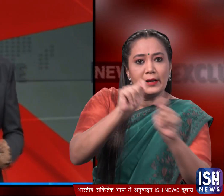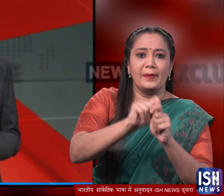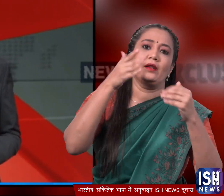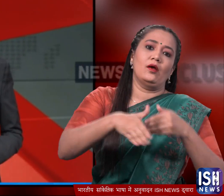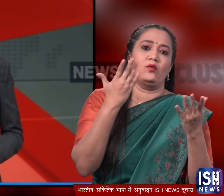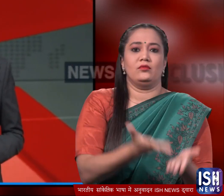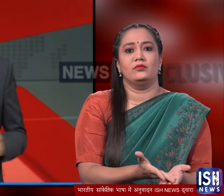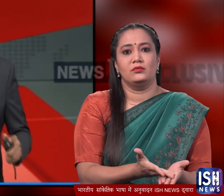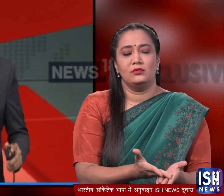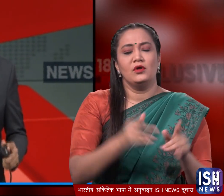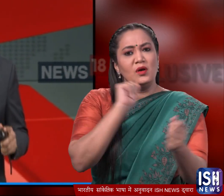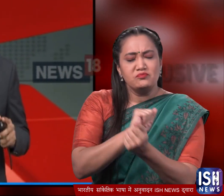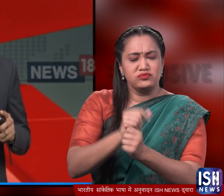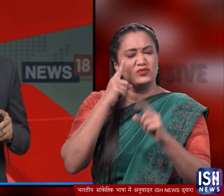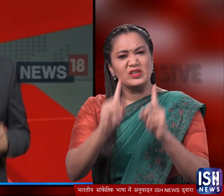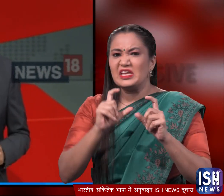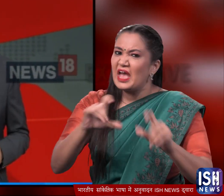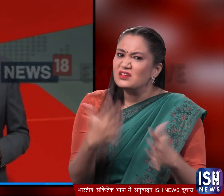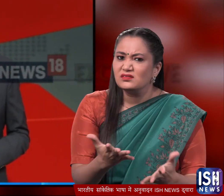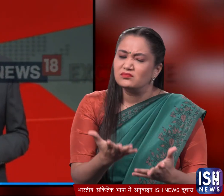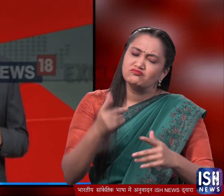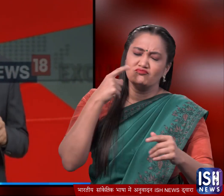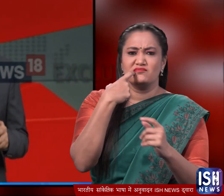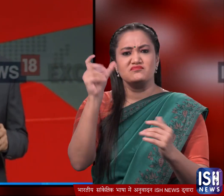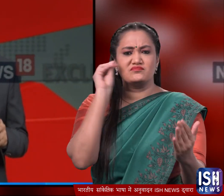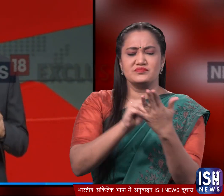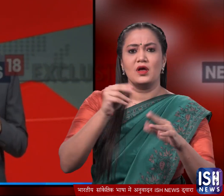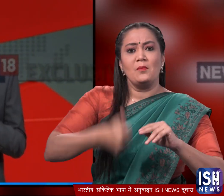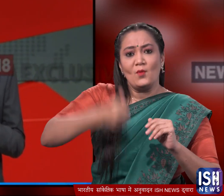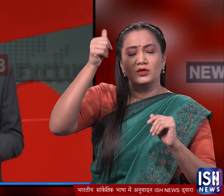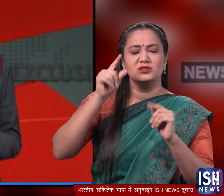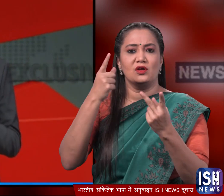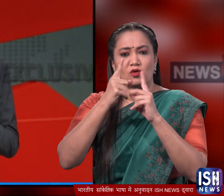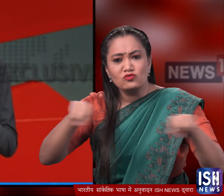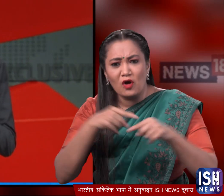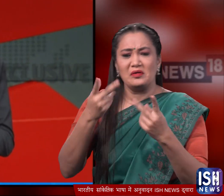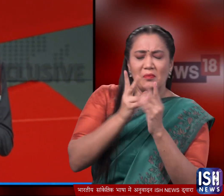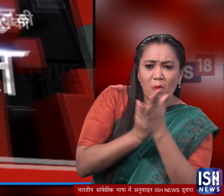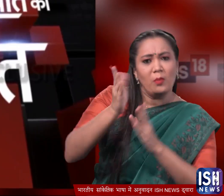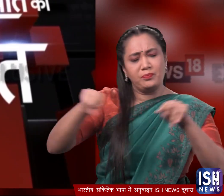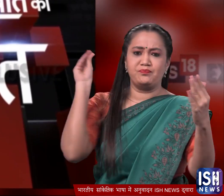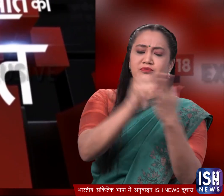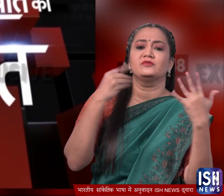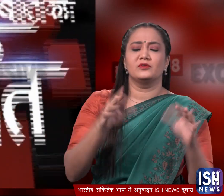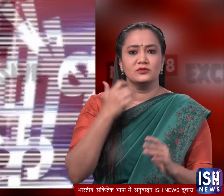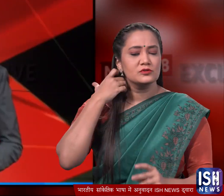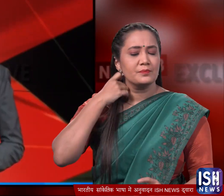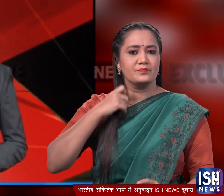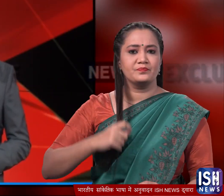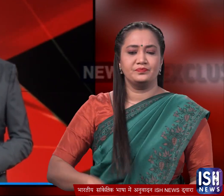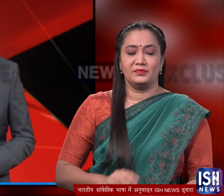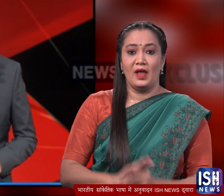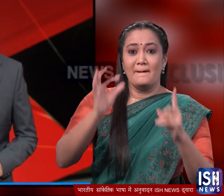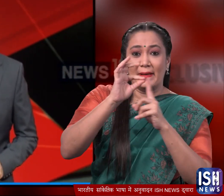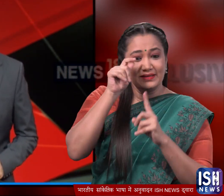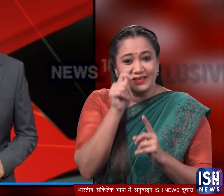का काम भी चल रहा था, जिसे पुलिस ने गंभीर लापरवाही माना और मकान मालिक के खिलाफ गैर इरादतन हत्या का केस दर्ज कर लिया। पेगासस